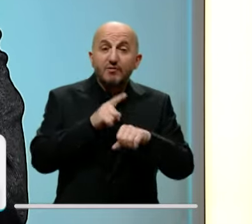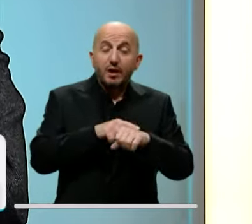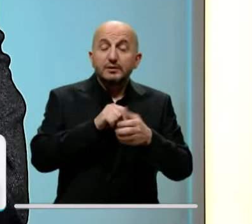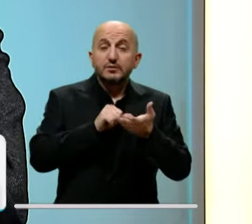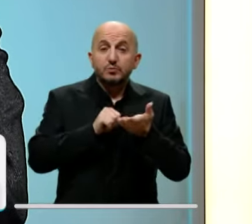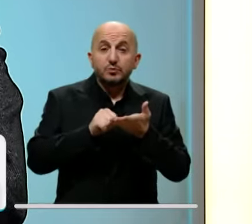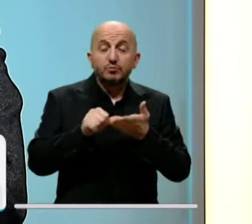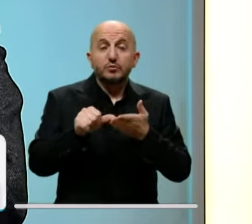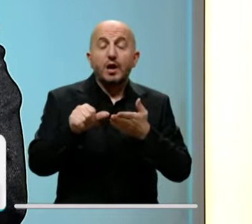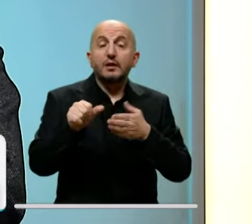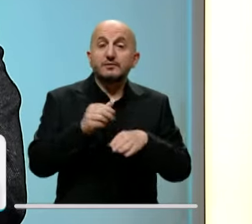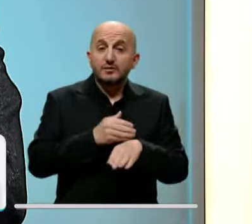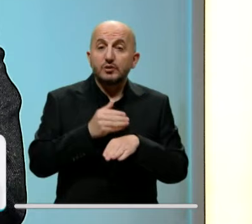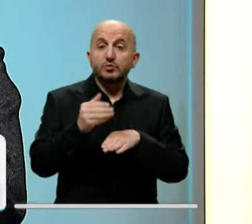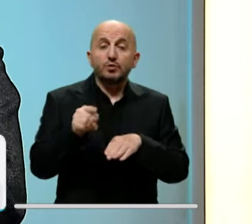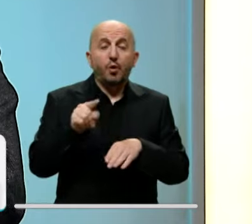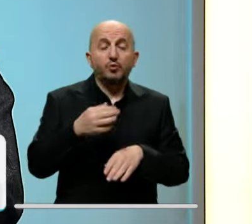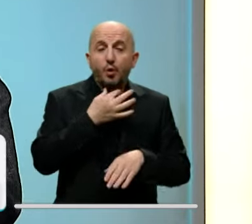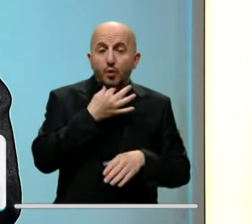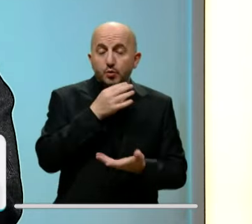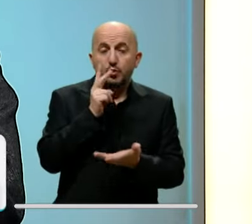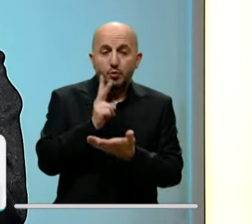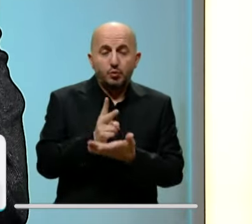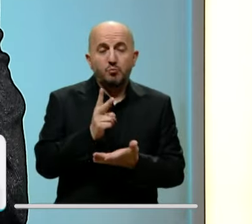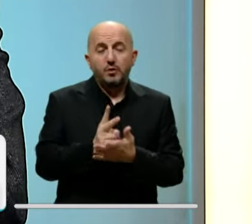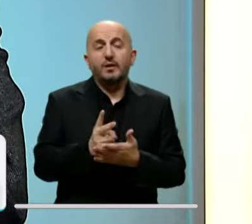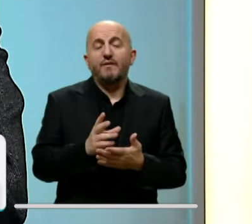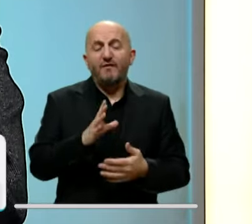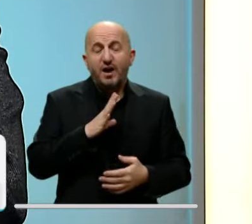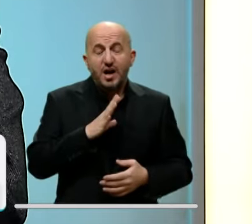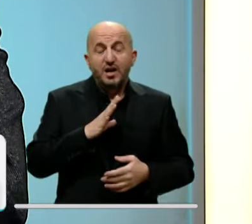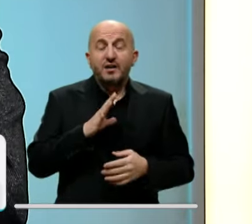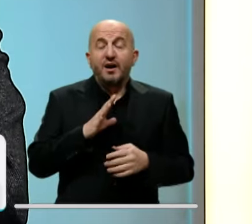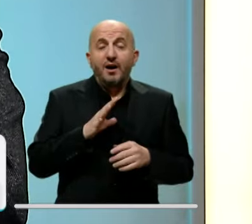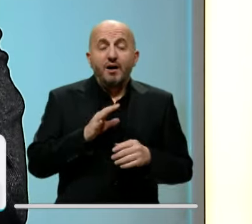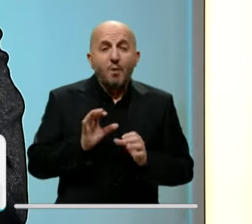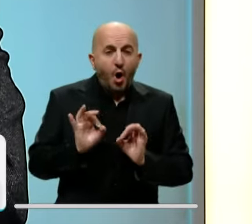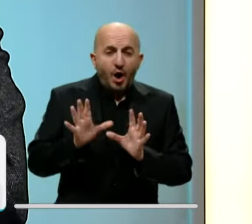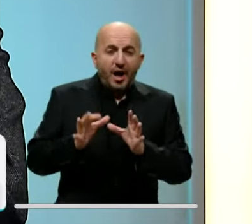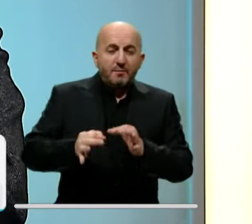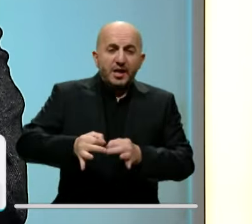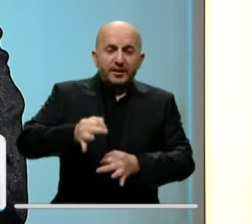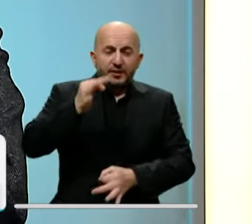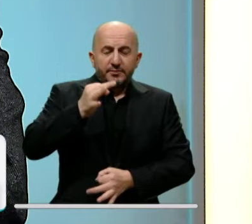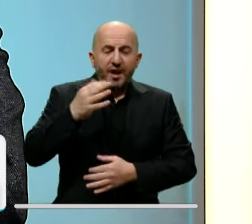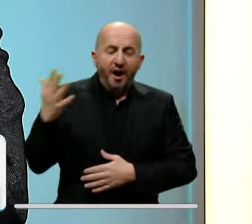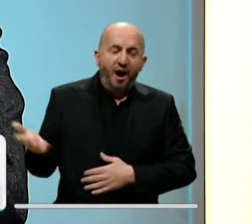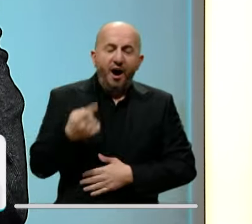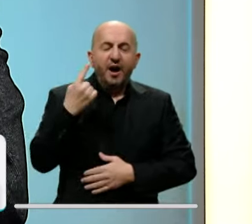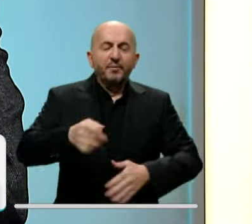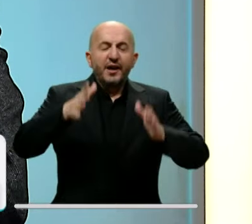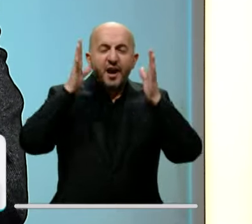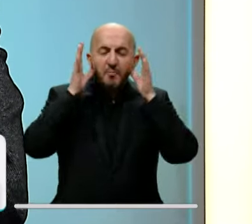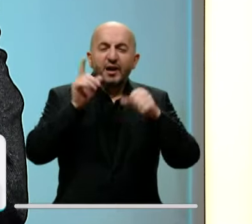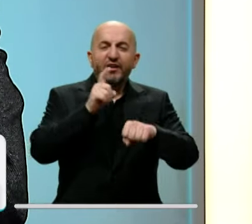tümden geçiyorsa O da tabii özürlü hükümlerine Tabi olur bu durumda olan kişi Eğer bir namaz vakti